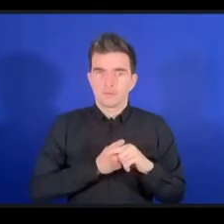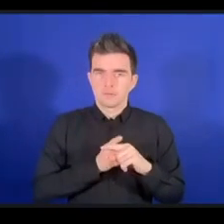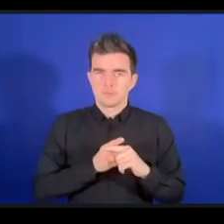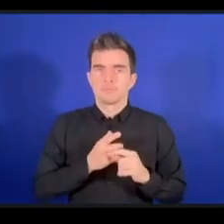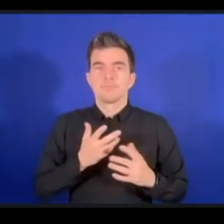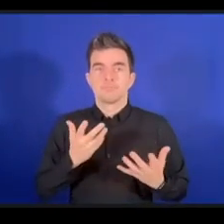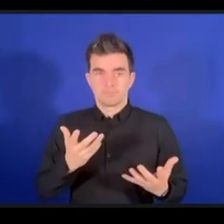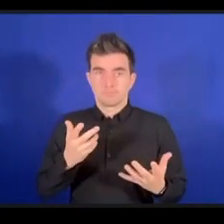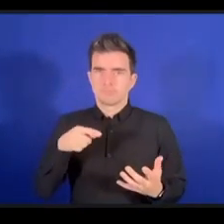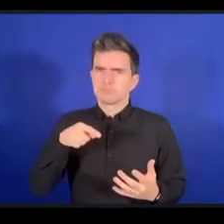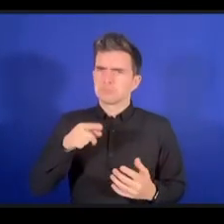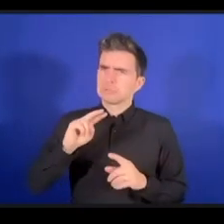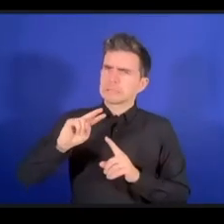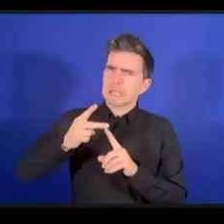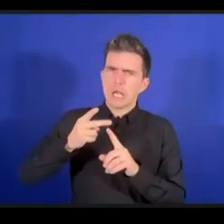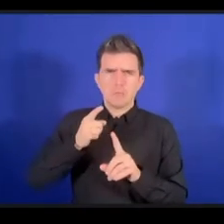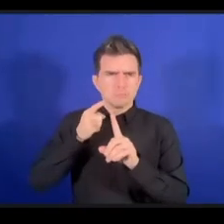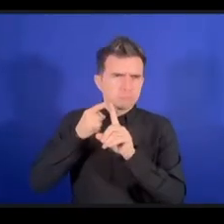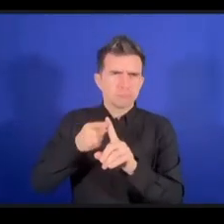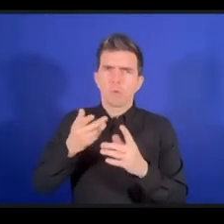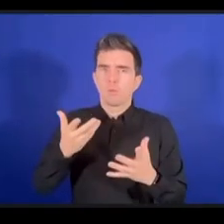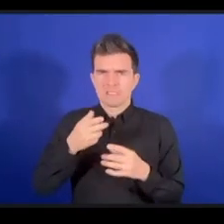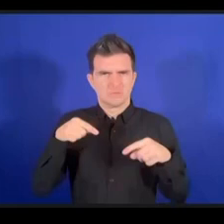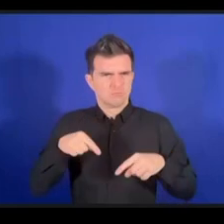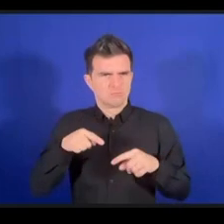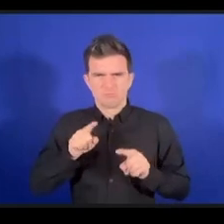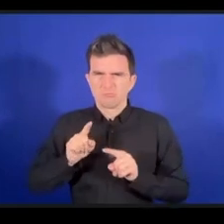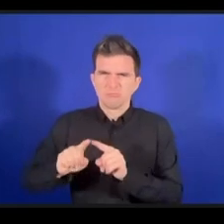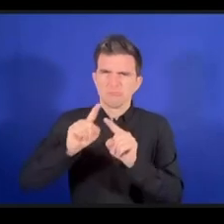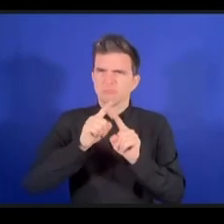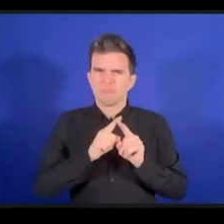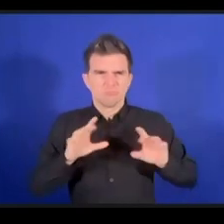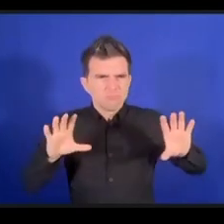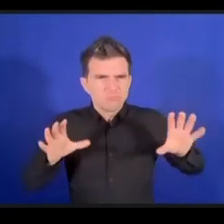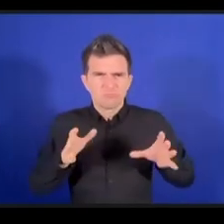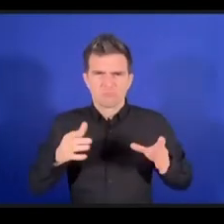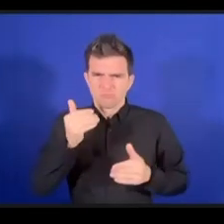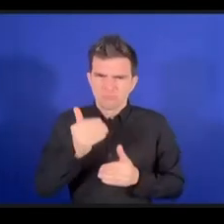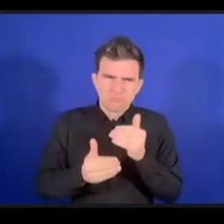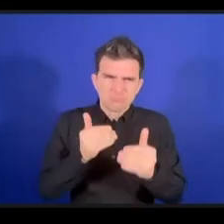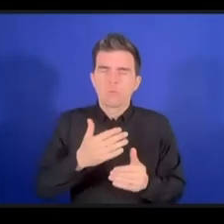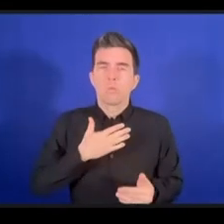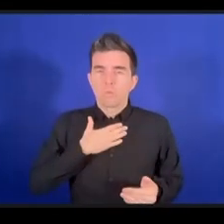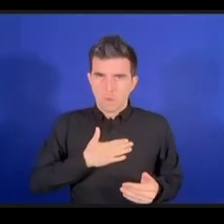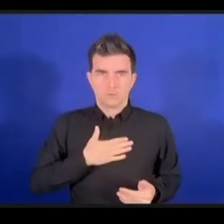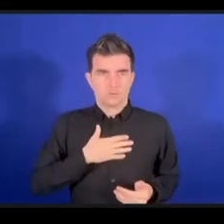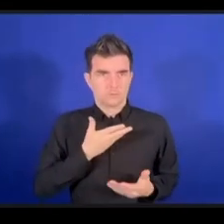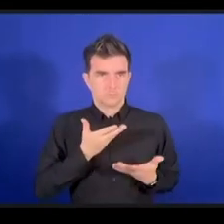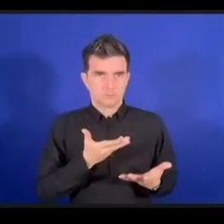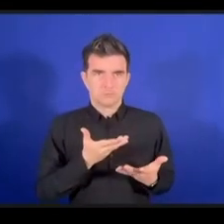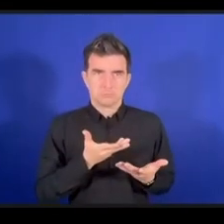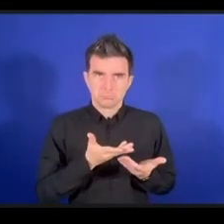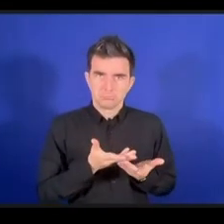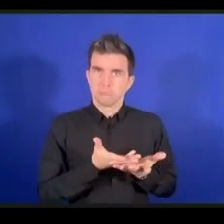用。为此我们 DC 呢